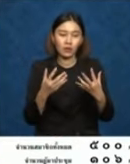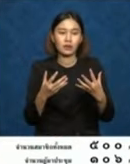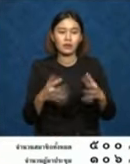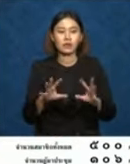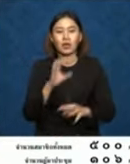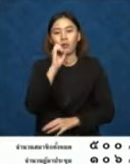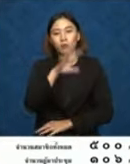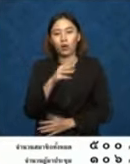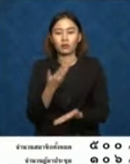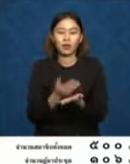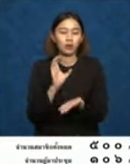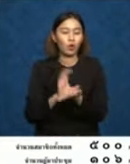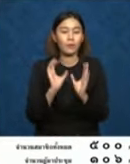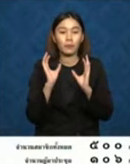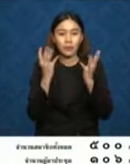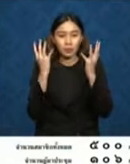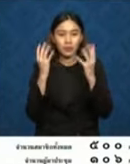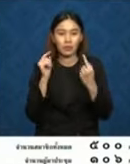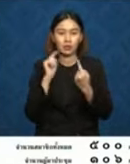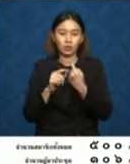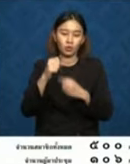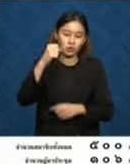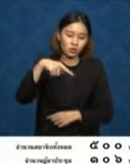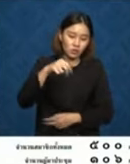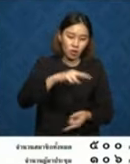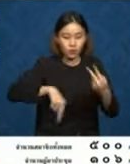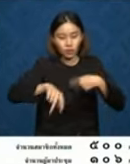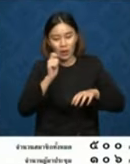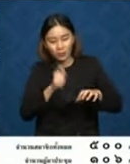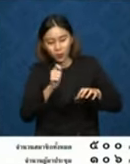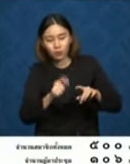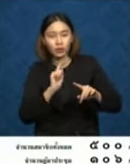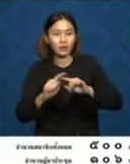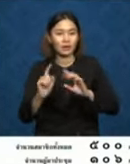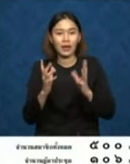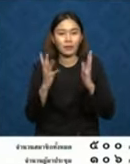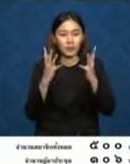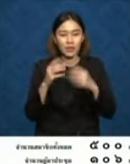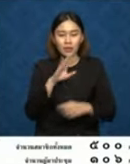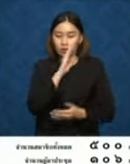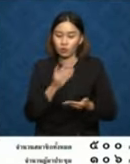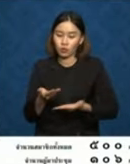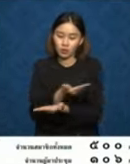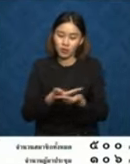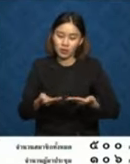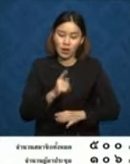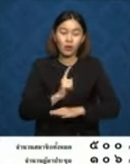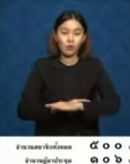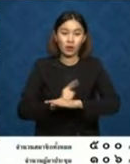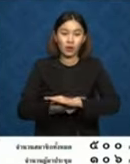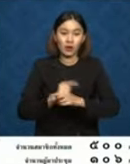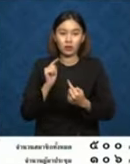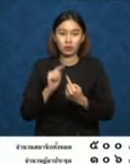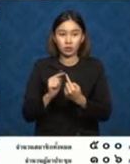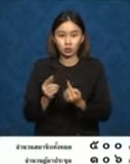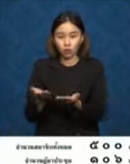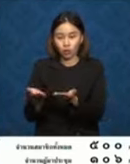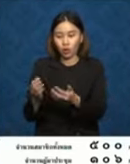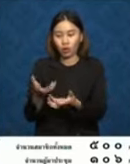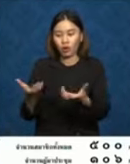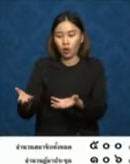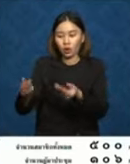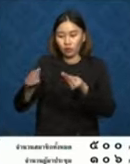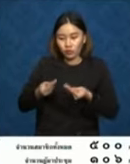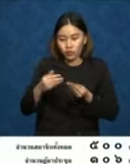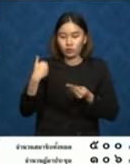อ้างว่าไม่มีงบประมาณในการซ่อมบำรุงแก้ปัญหาดังกล่าวหากพิจารณาระยะเวลาในการรับมอบจนมาถึง